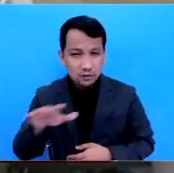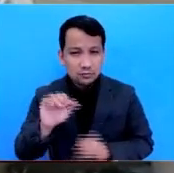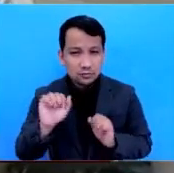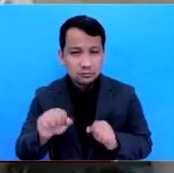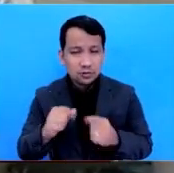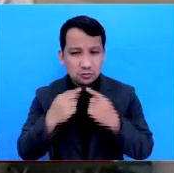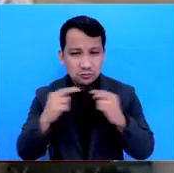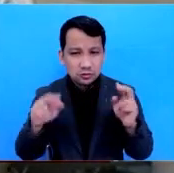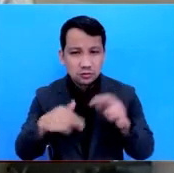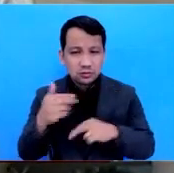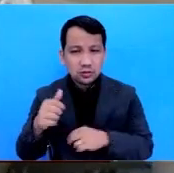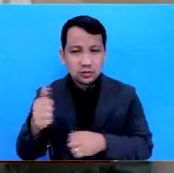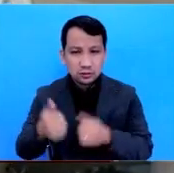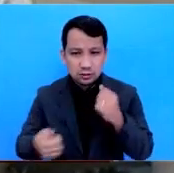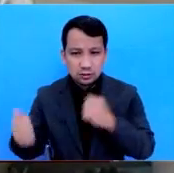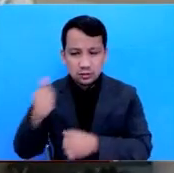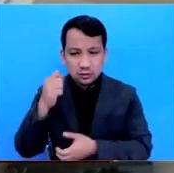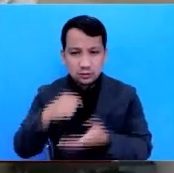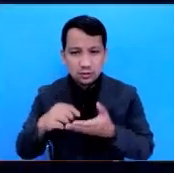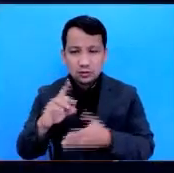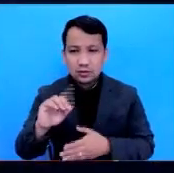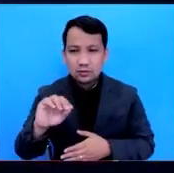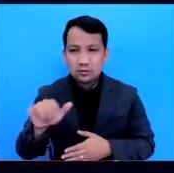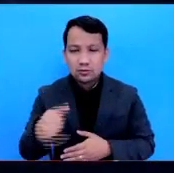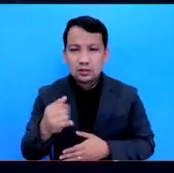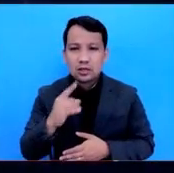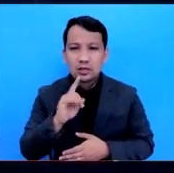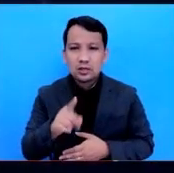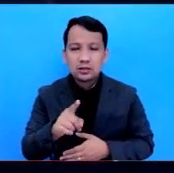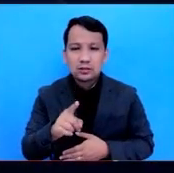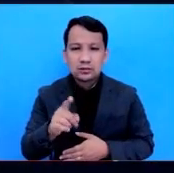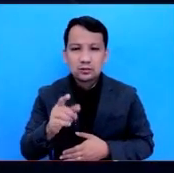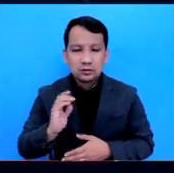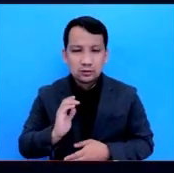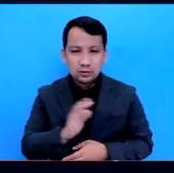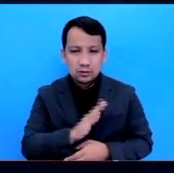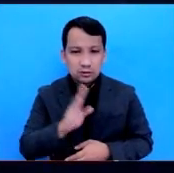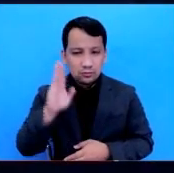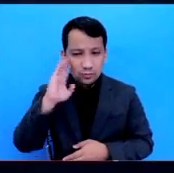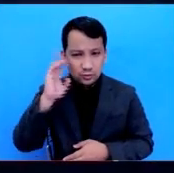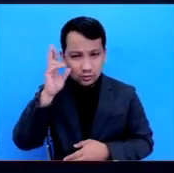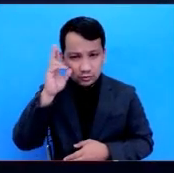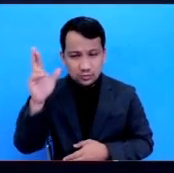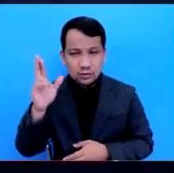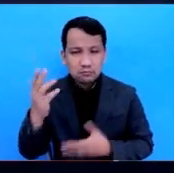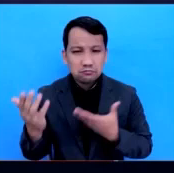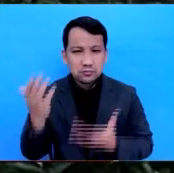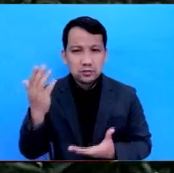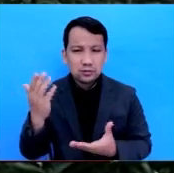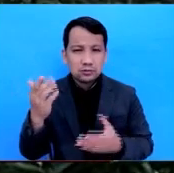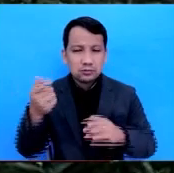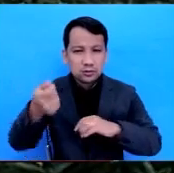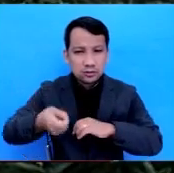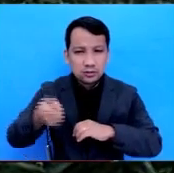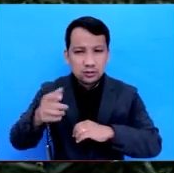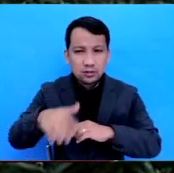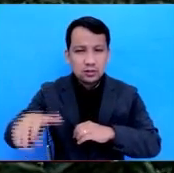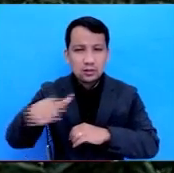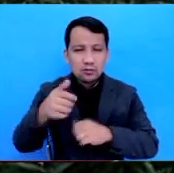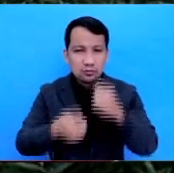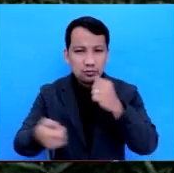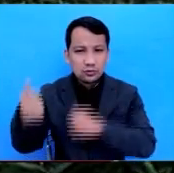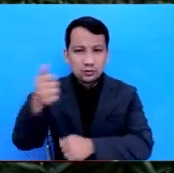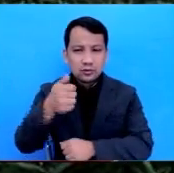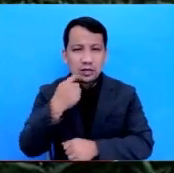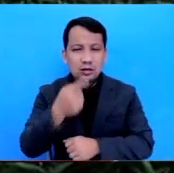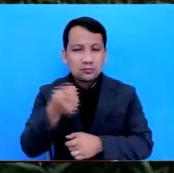balibalitang gagawing secretary ng Department of Justice si Congressman Boying Remulla, isa sa mga mambabatas na nanguna sa pagdinig ng